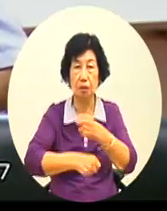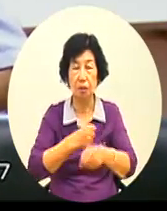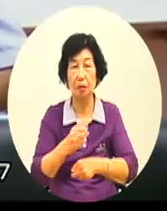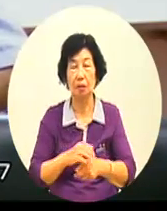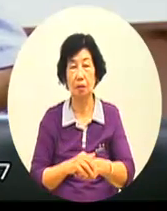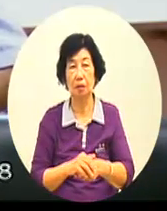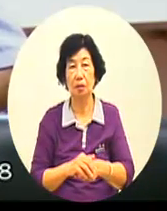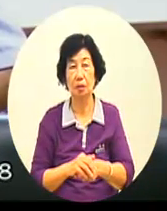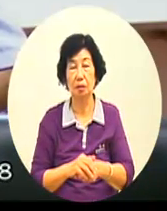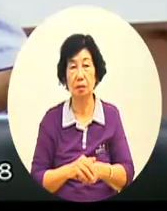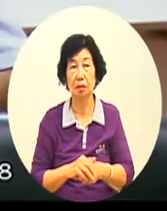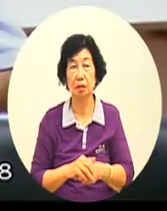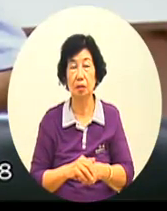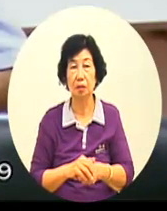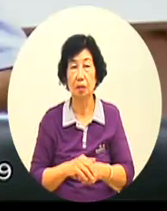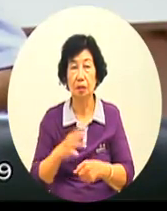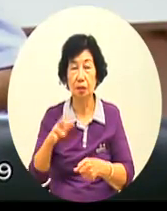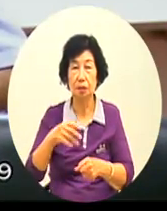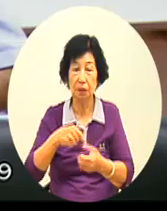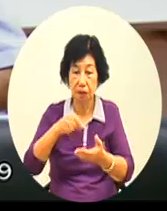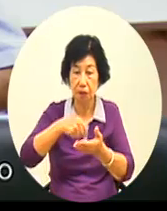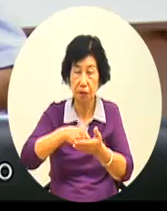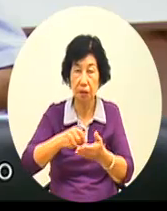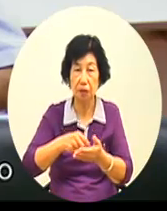我可以写5000个人啊，